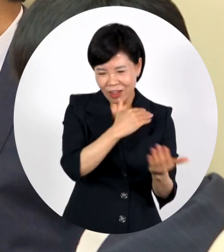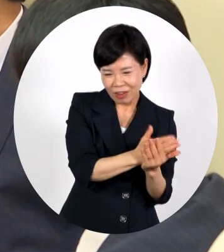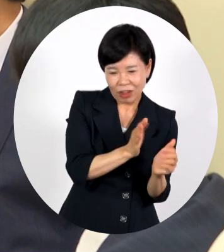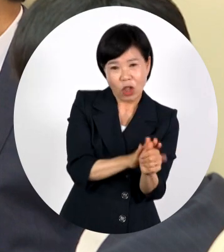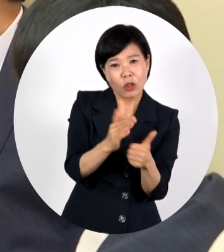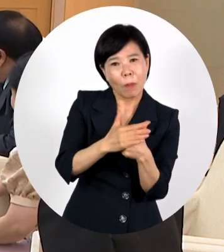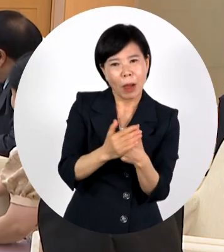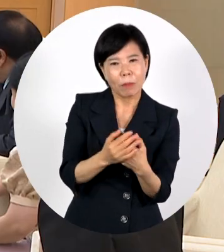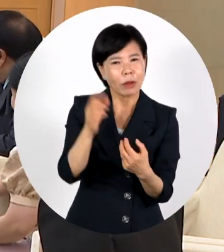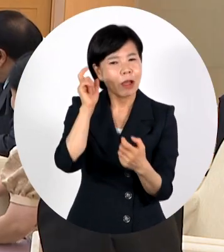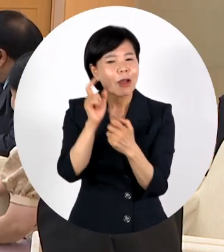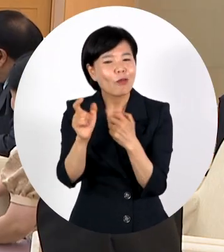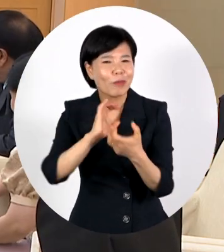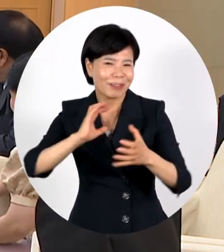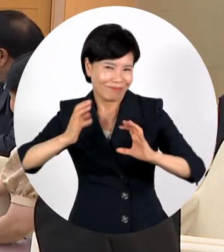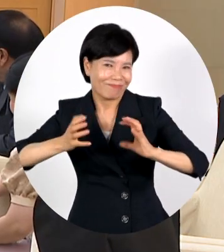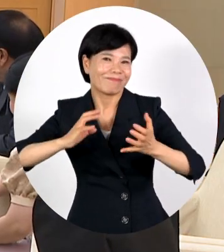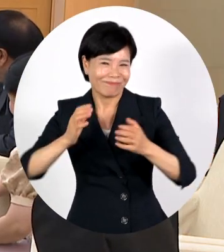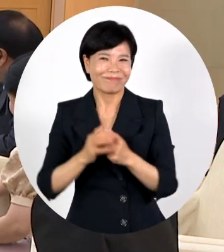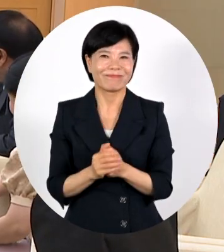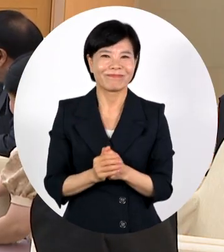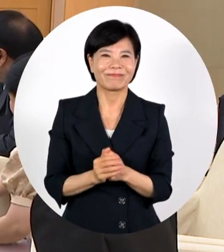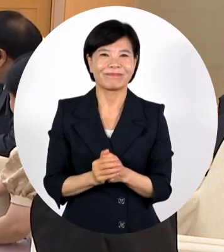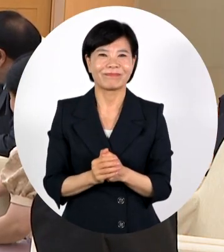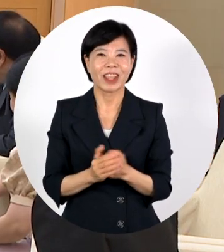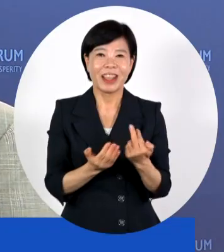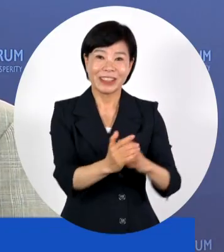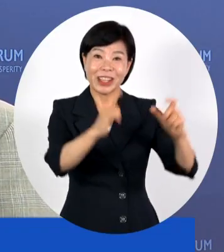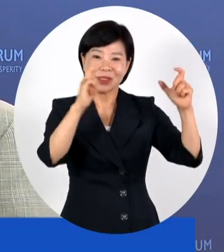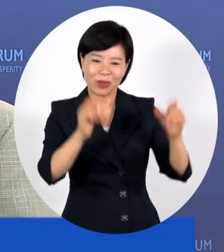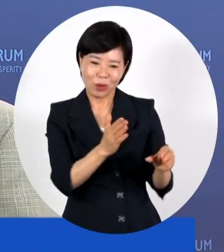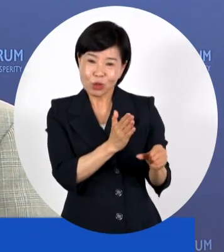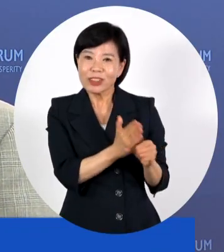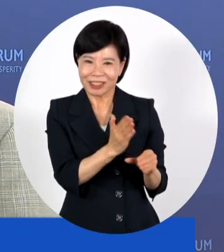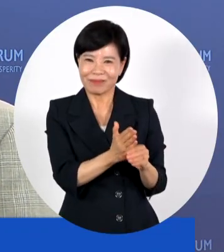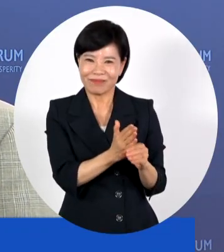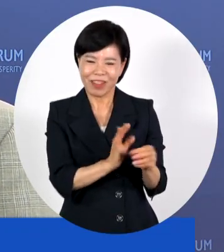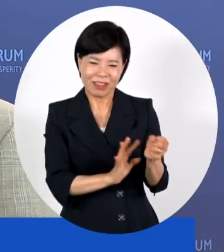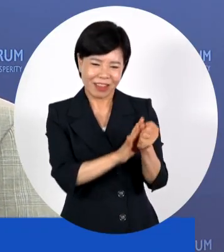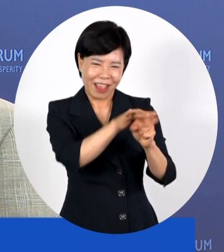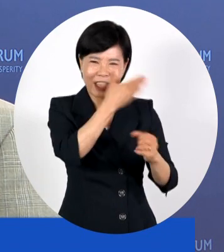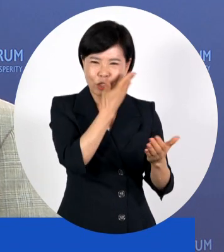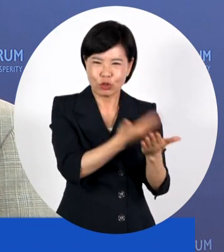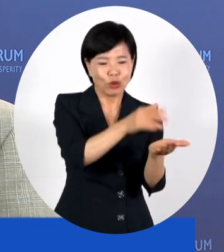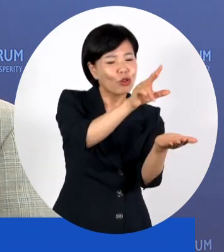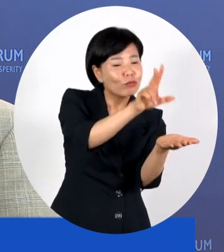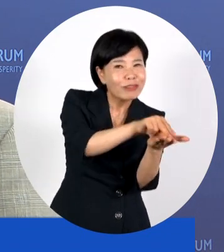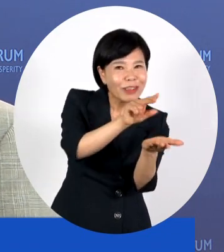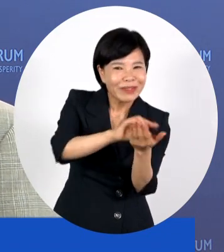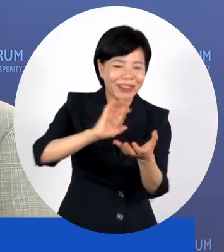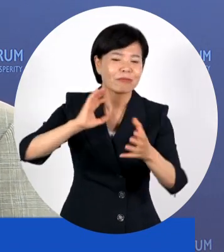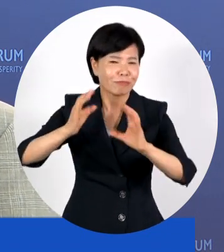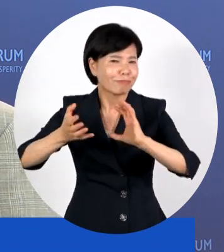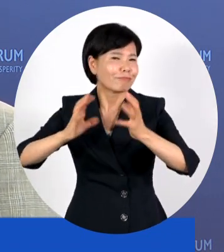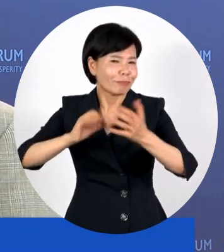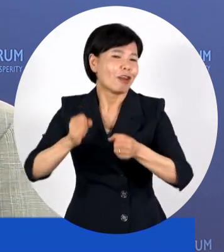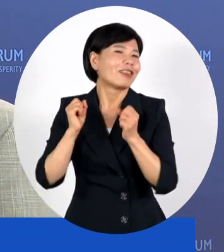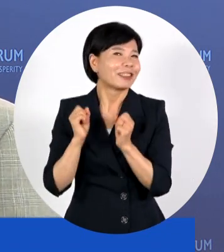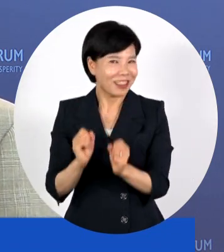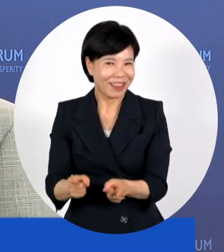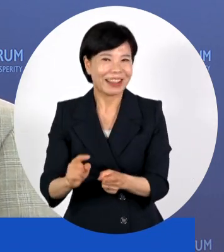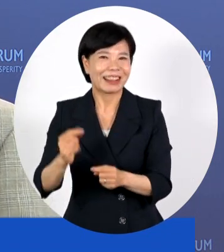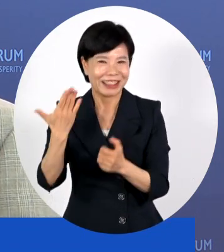등의 분야에서 다양한 협력 방안을 모색할 수 있었는데요. 제주를 중심으로 세계 주요 현안에 대해서 논의할 수